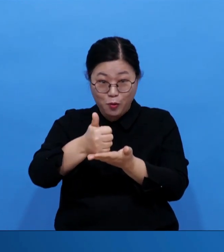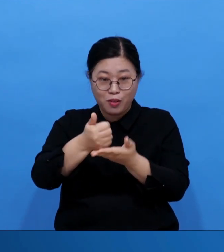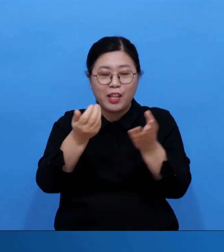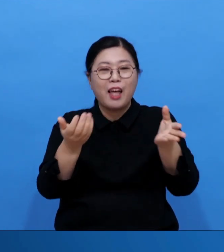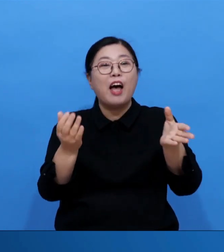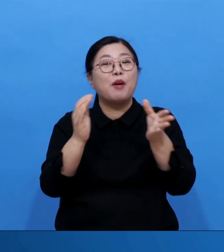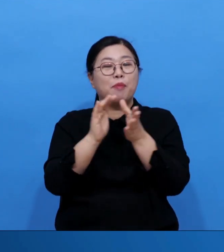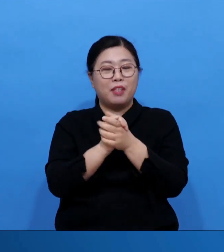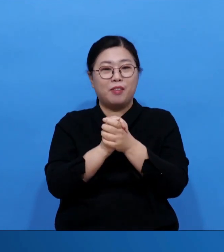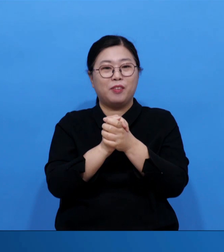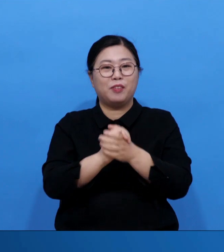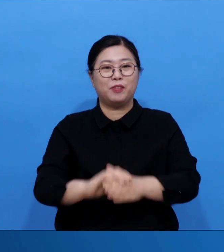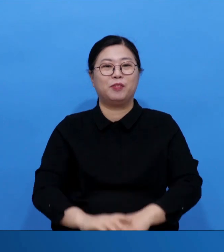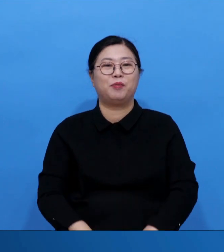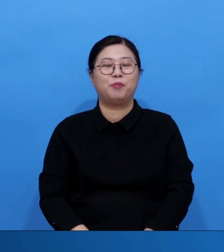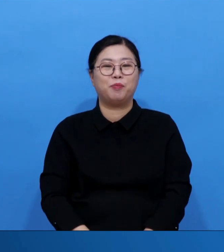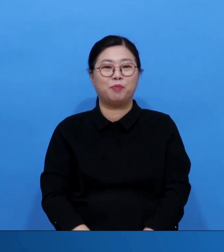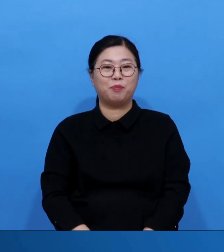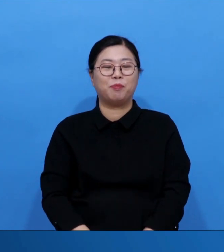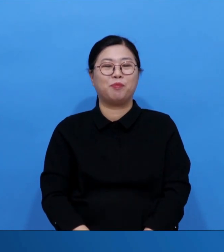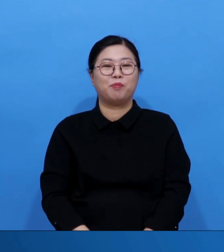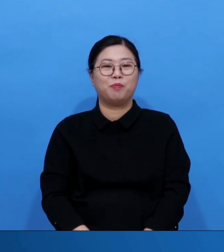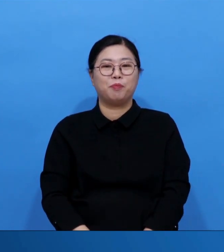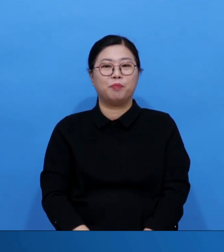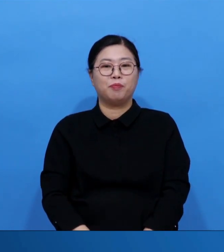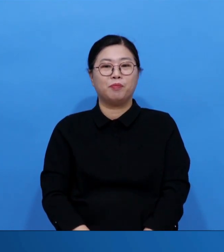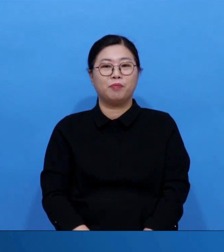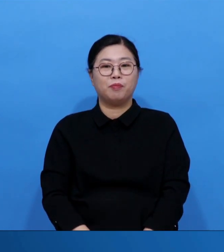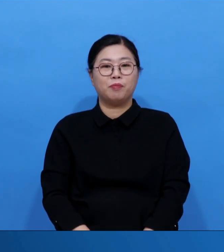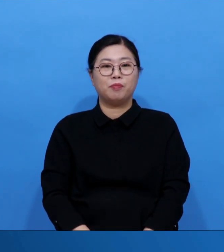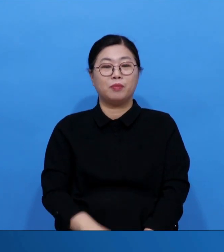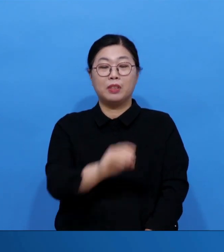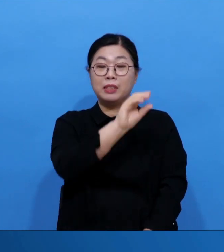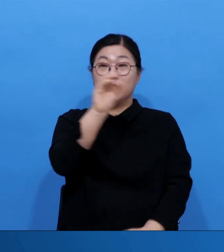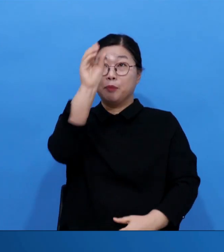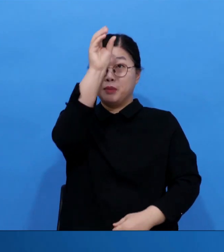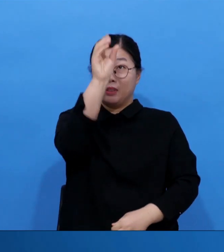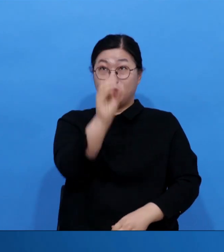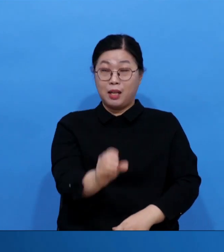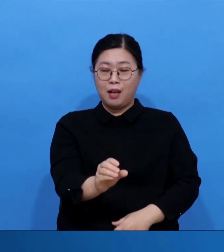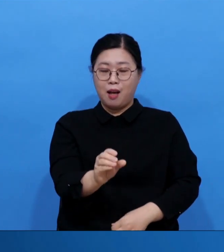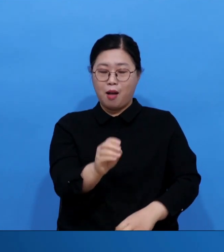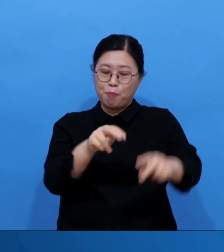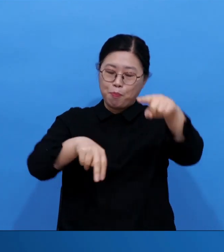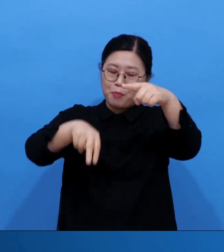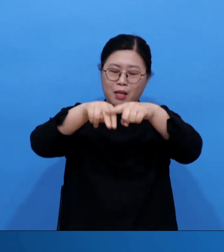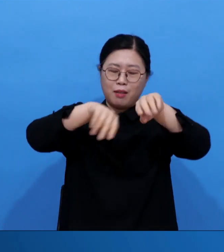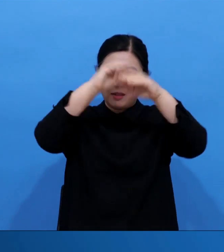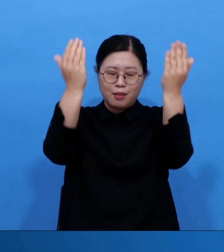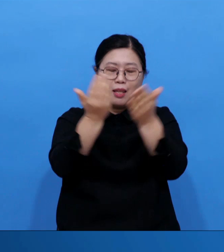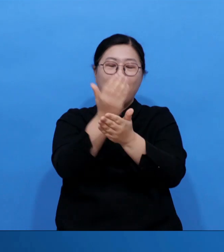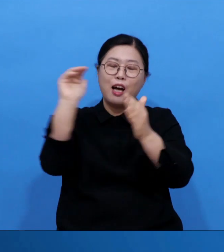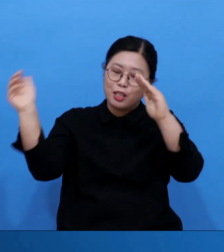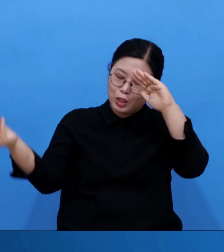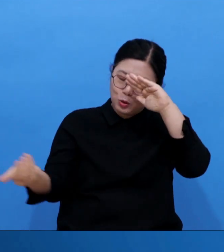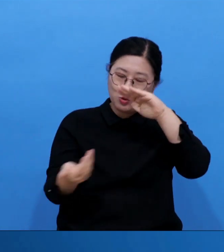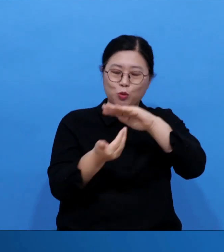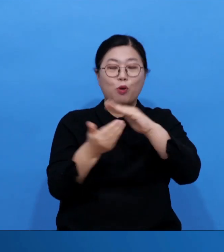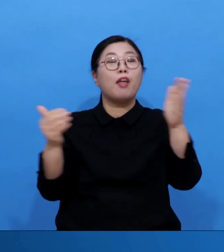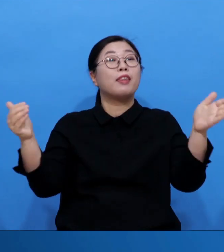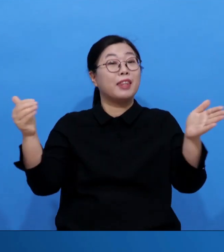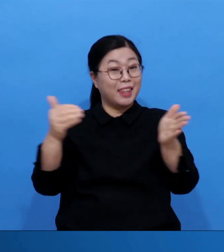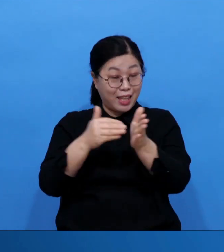기도. 아멘. 아멘. 십자가에서 다 이루셨습니다. 在十字架上